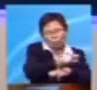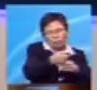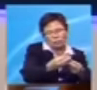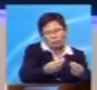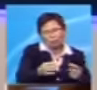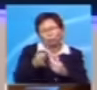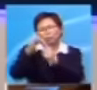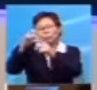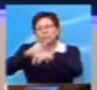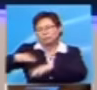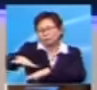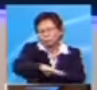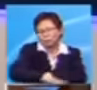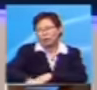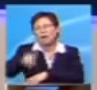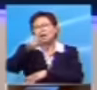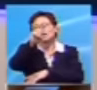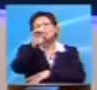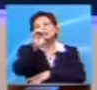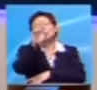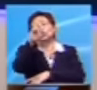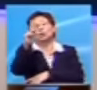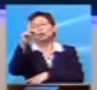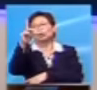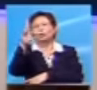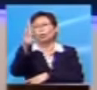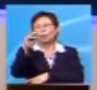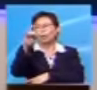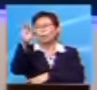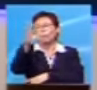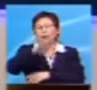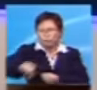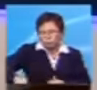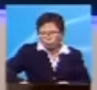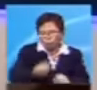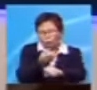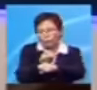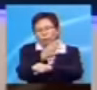terutamanya di sekitar Teluk kumbar Sungai Batu dan pulau